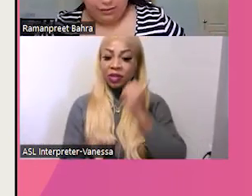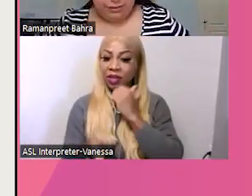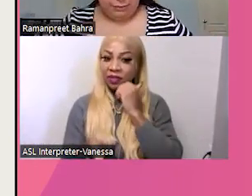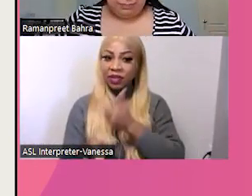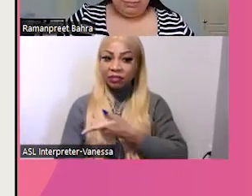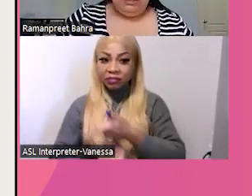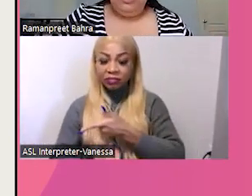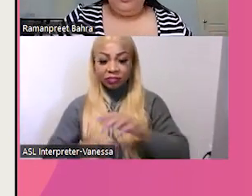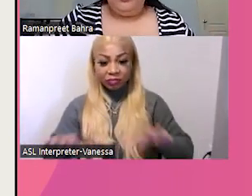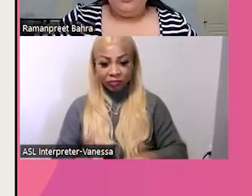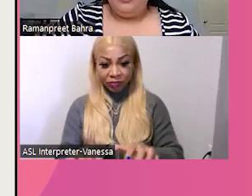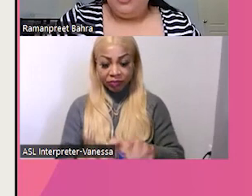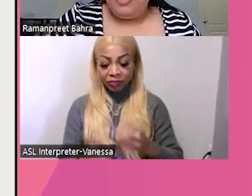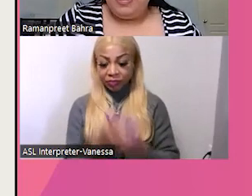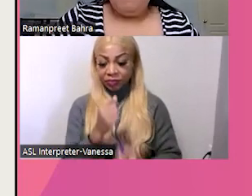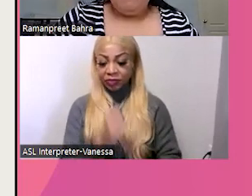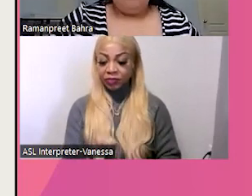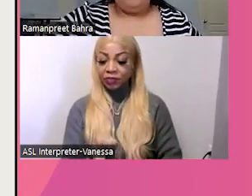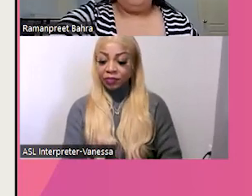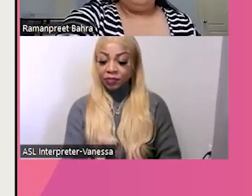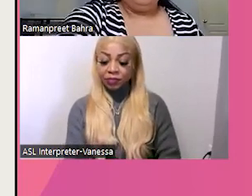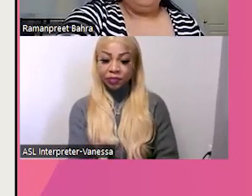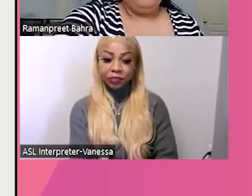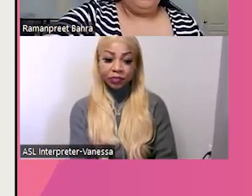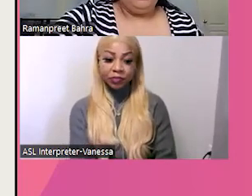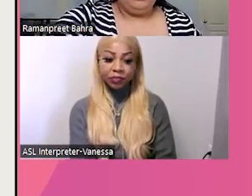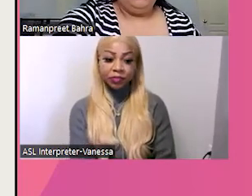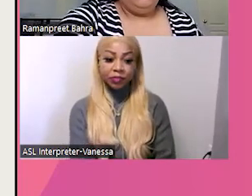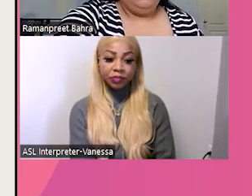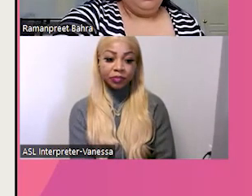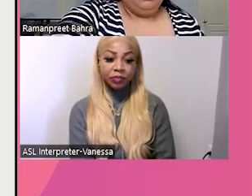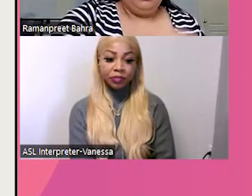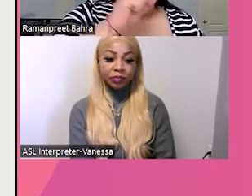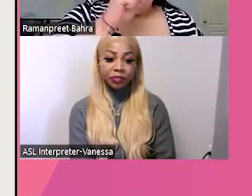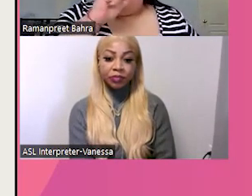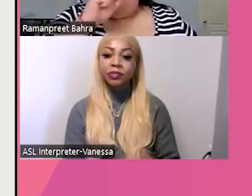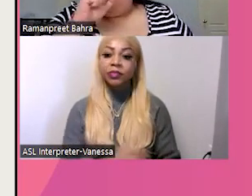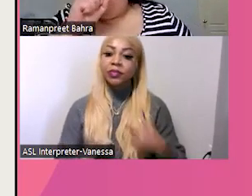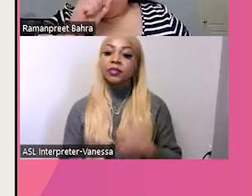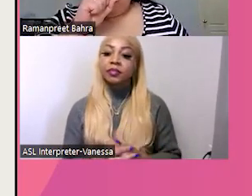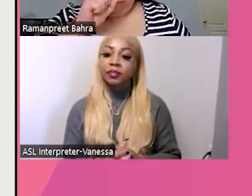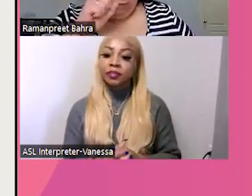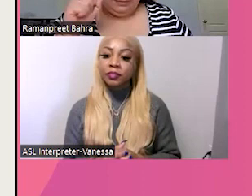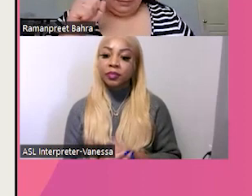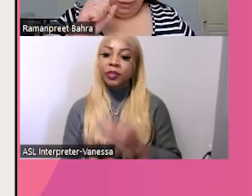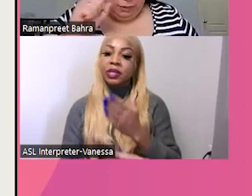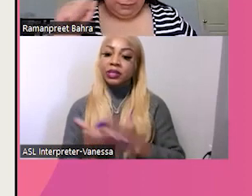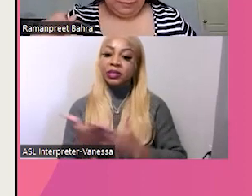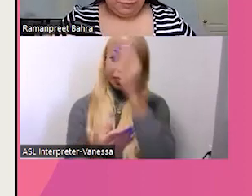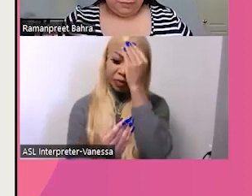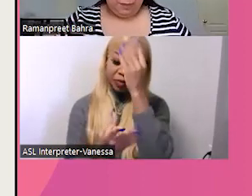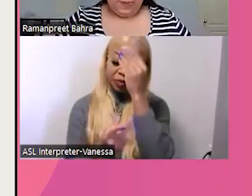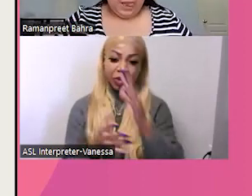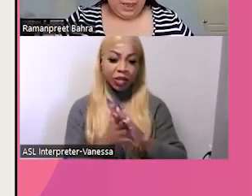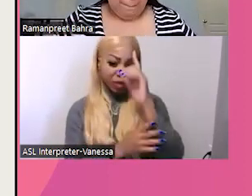Alors, ce que nous recherchons, c'est ancré dans nos interactions au quotidien. Alors, je